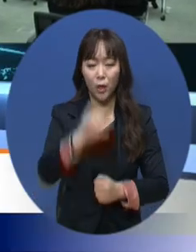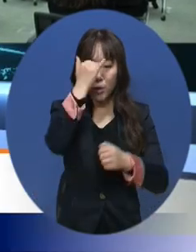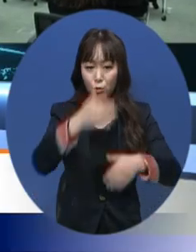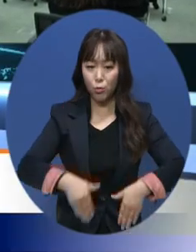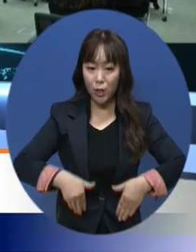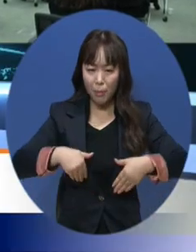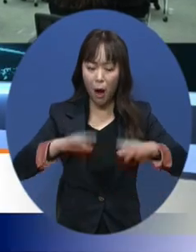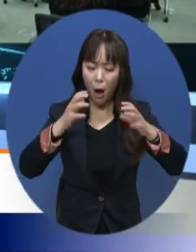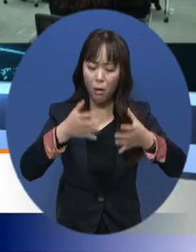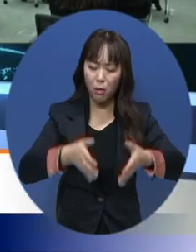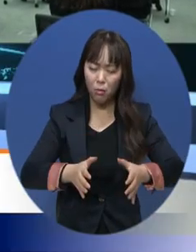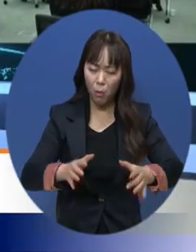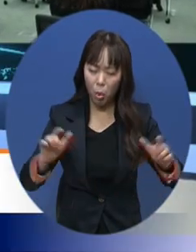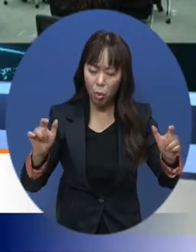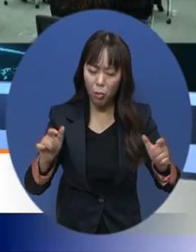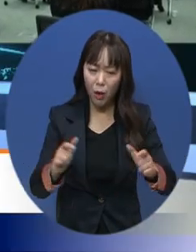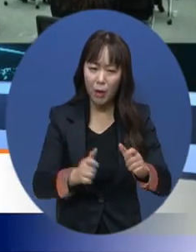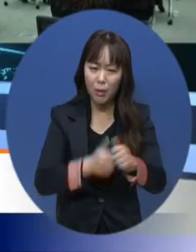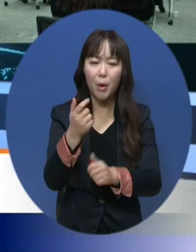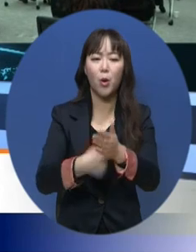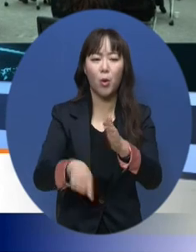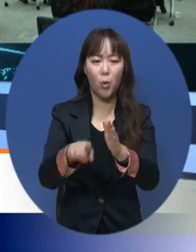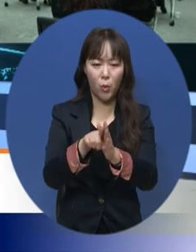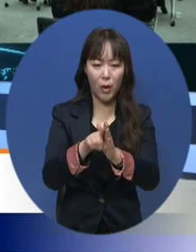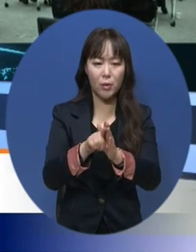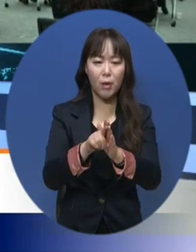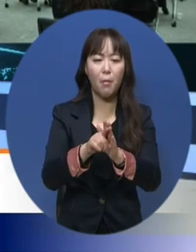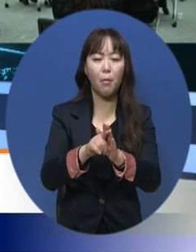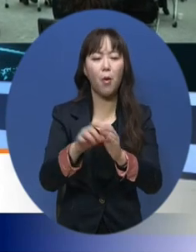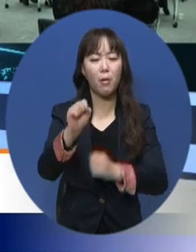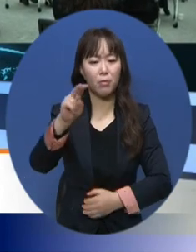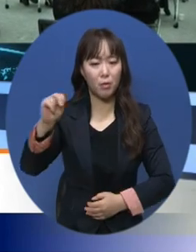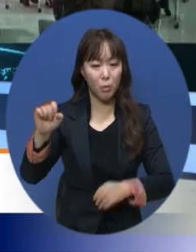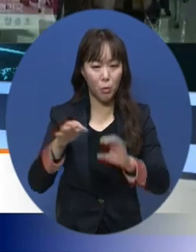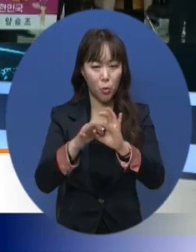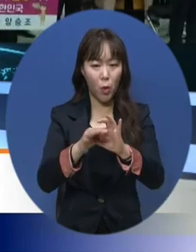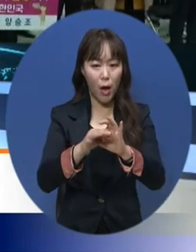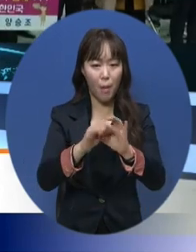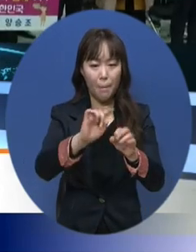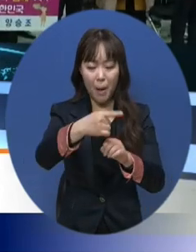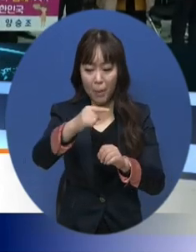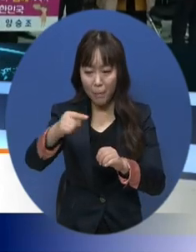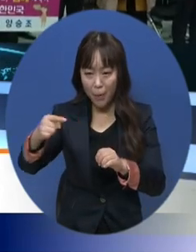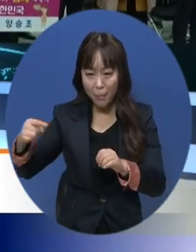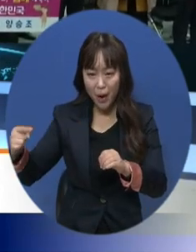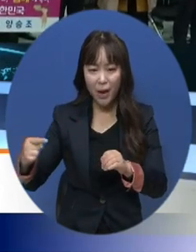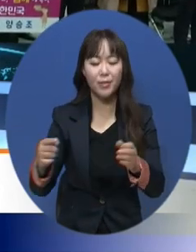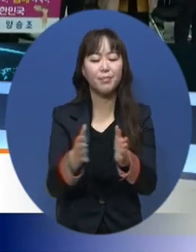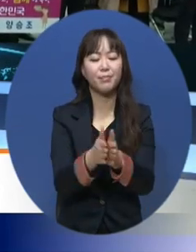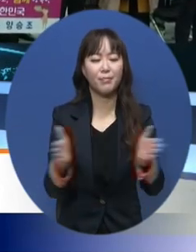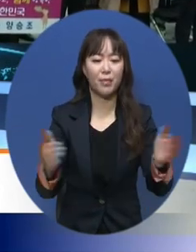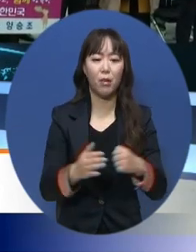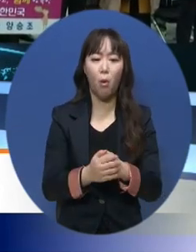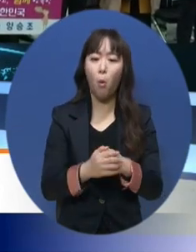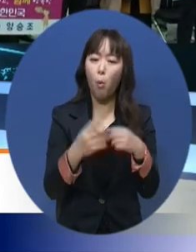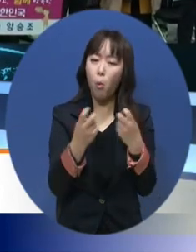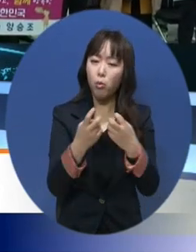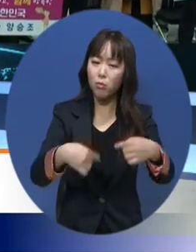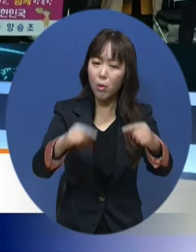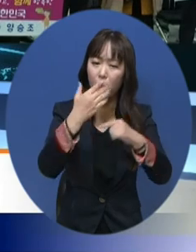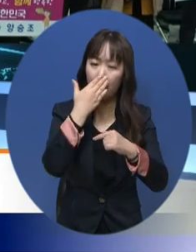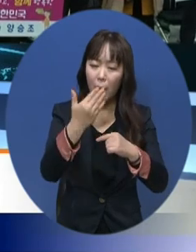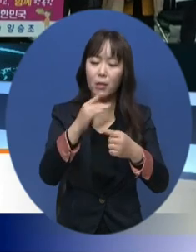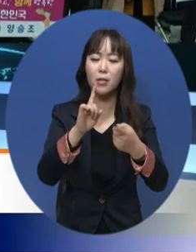충청남도가 저출산 극복을 위해 소셜 네트워크 서비스를 통한 릴레이 챌린지를 시작했습니다. 어떻게 챌린지에 참여할